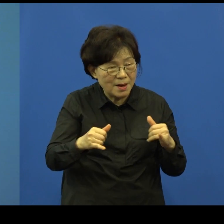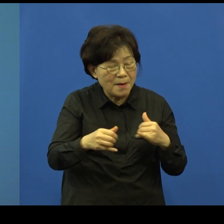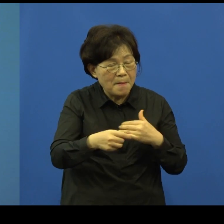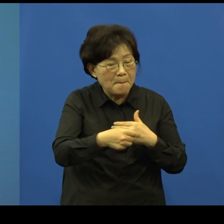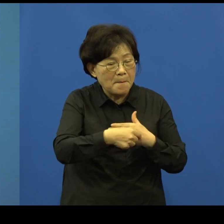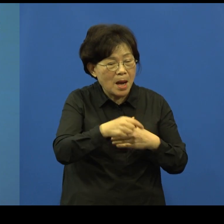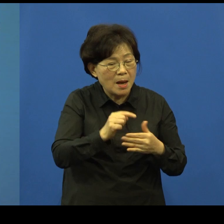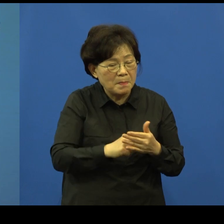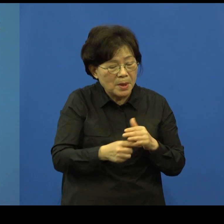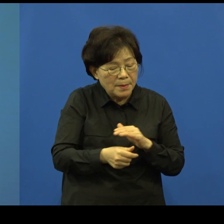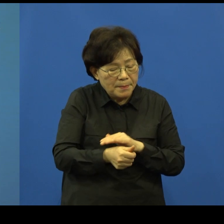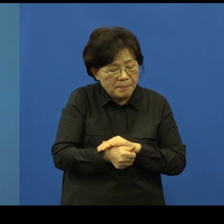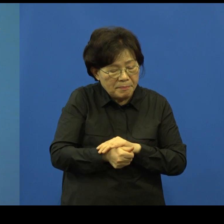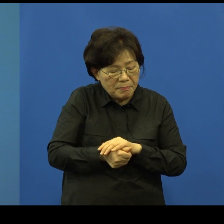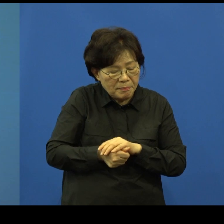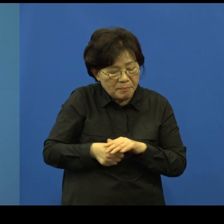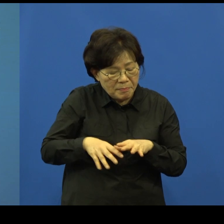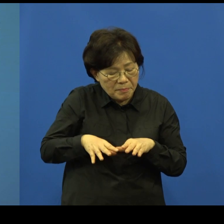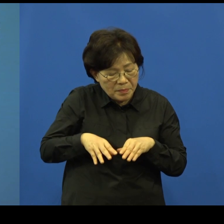일들이 계속 터지니까.